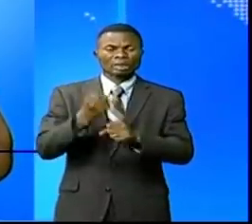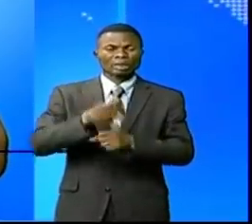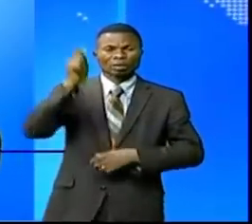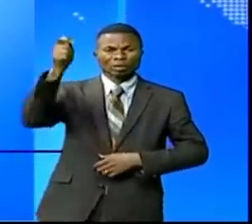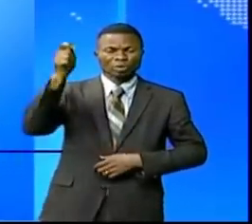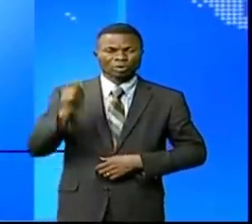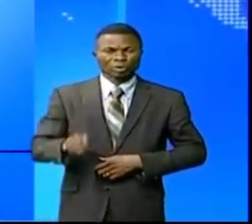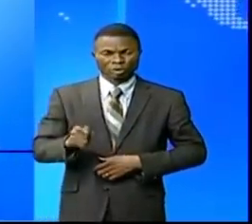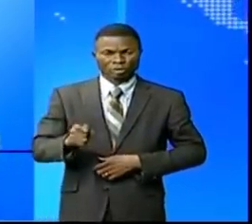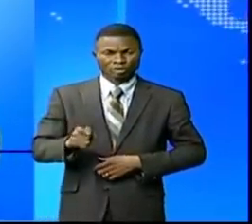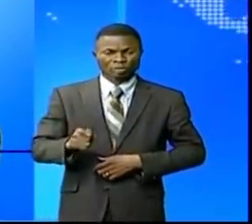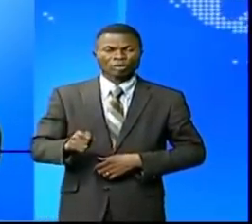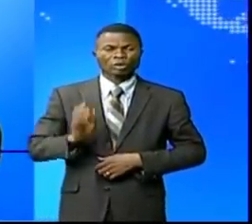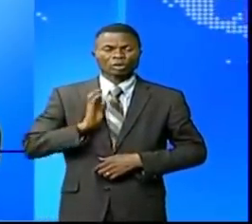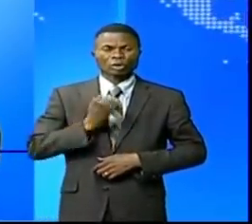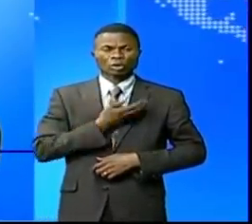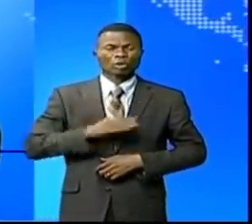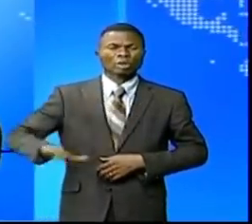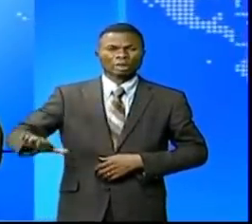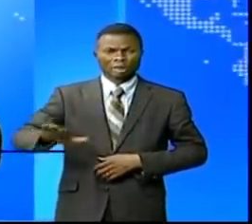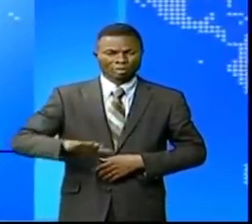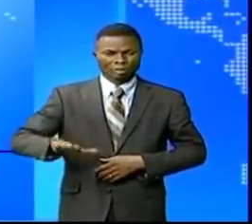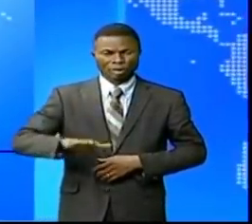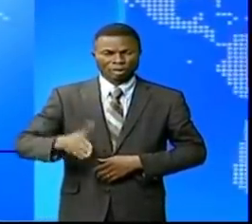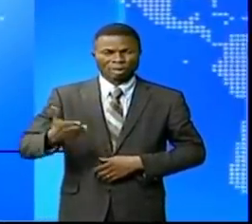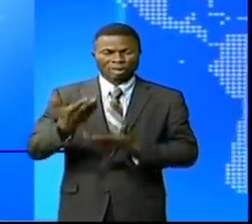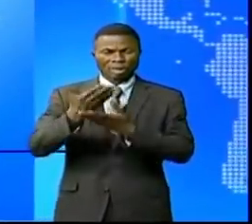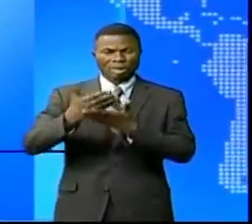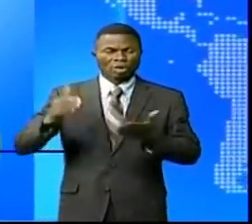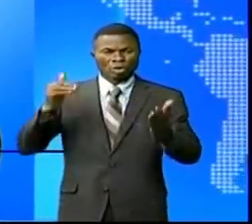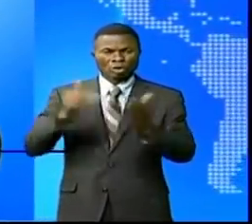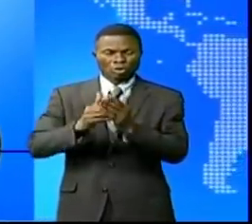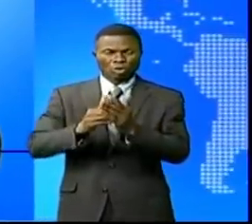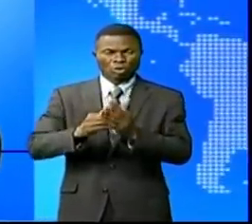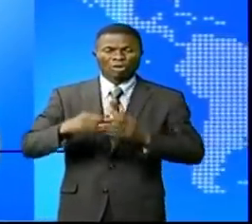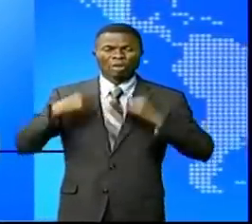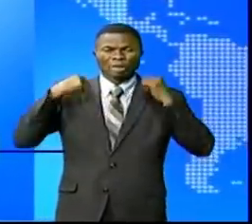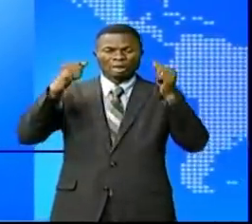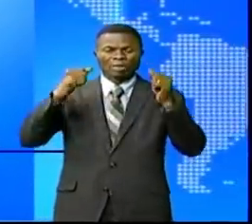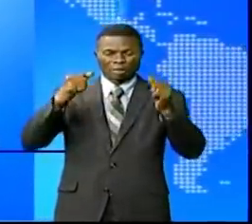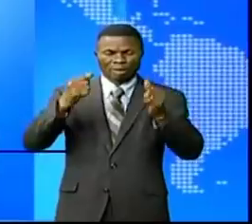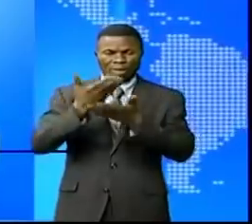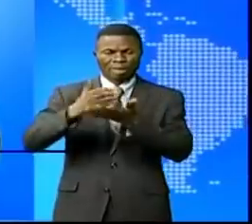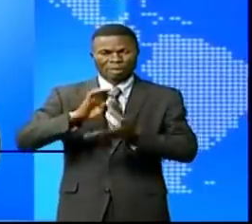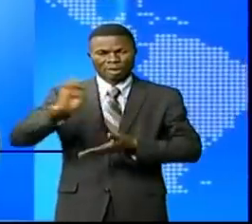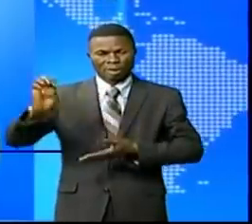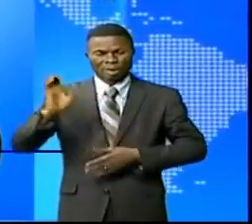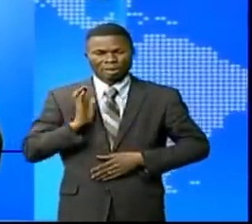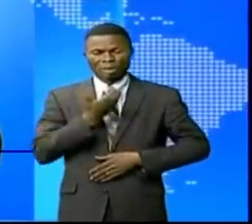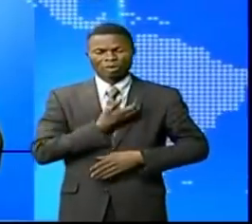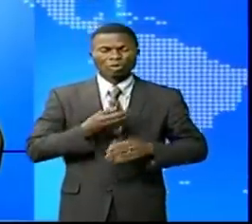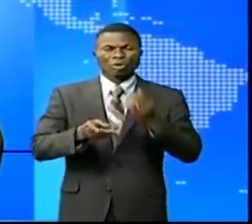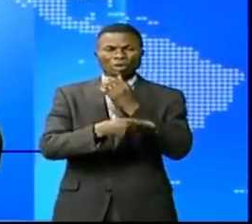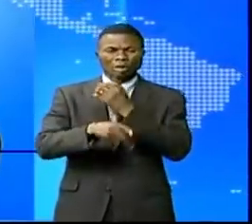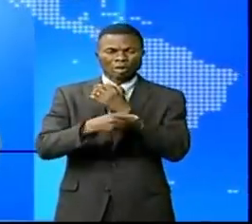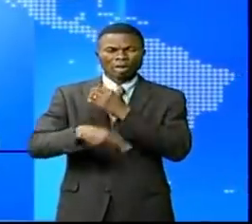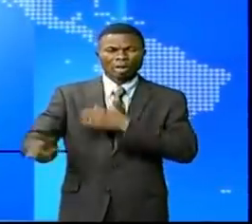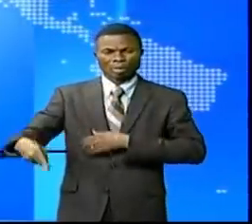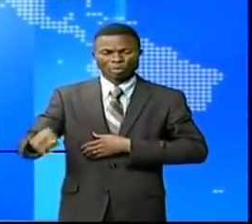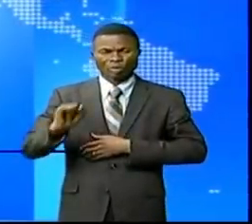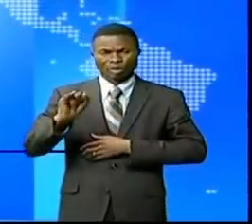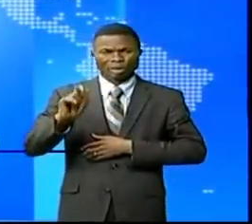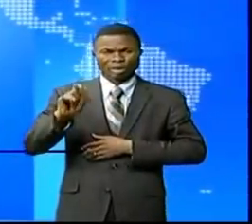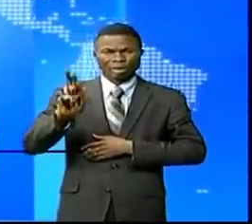que mènent les forces armées de la République démocratique du Congo contre les ZF dans cette partie de la province de l'Ituri.